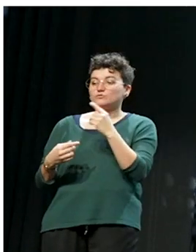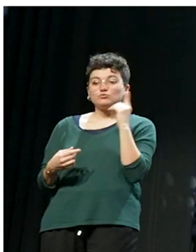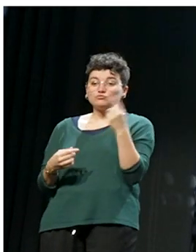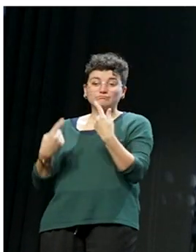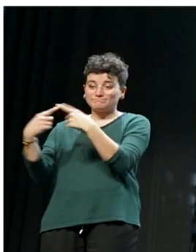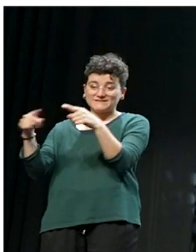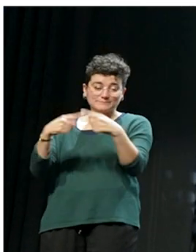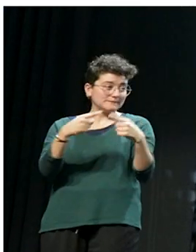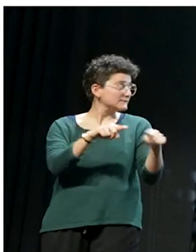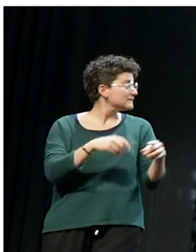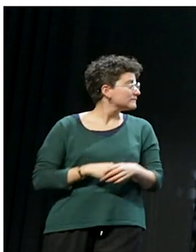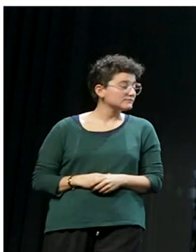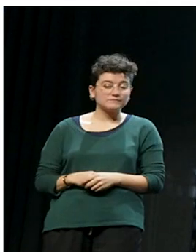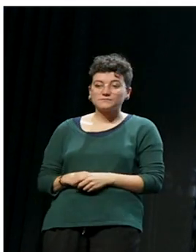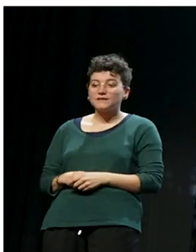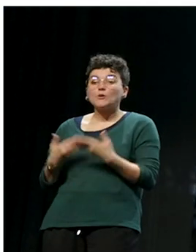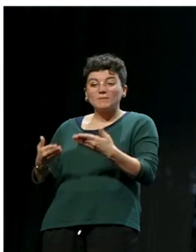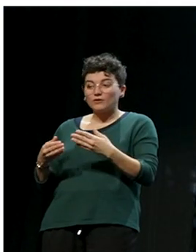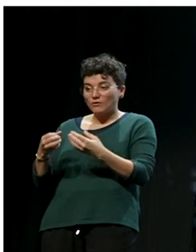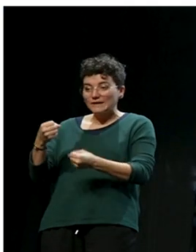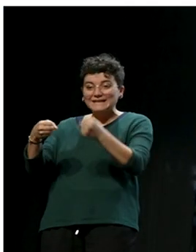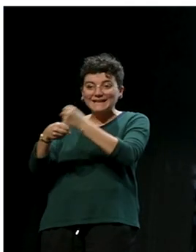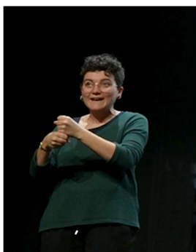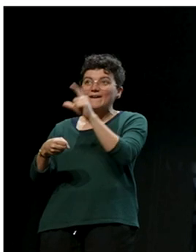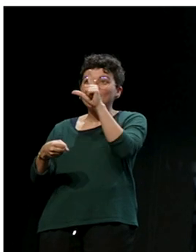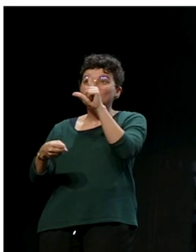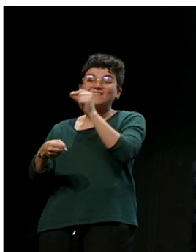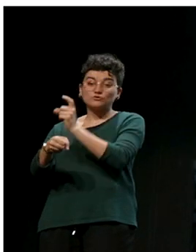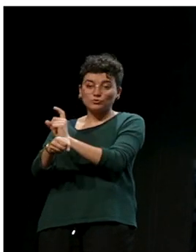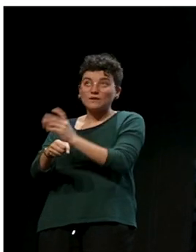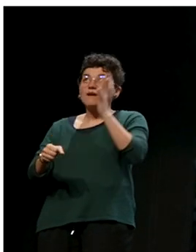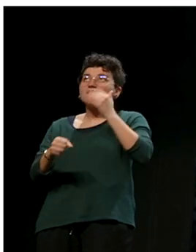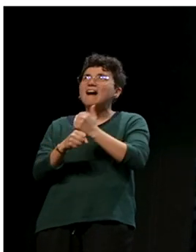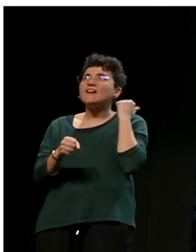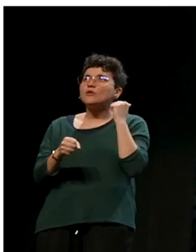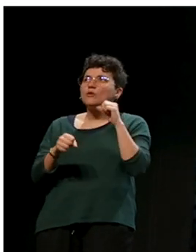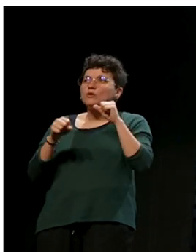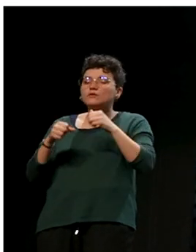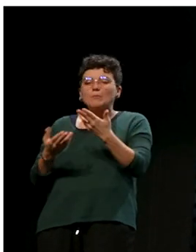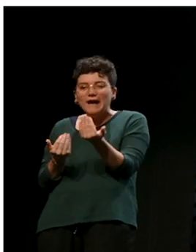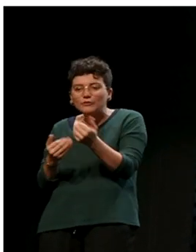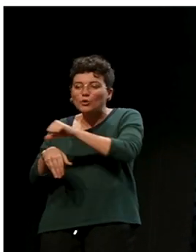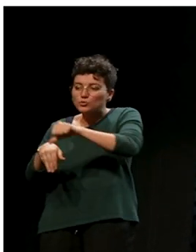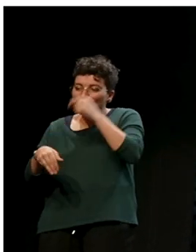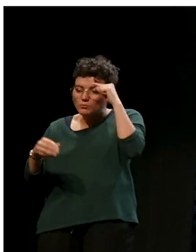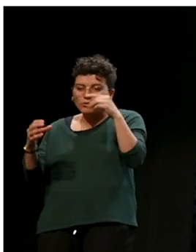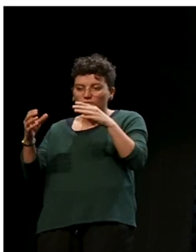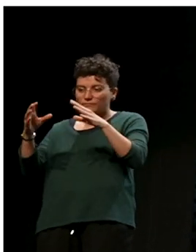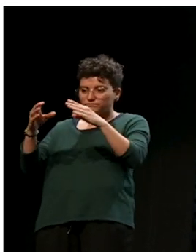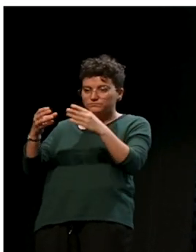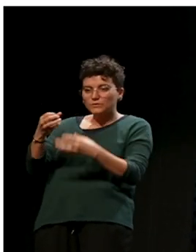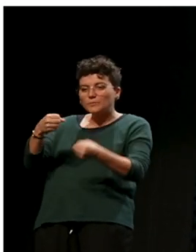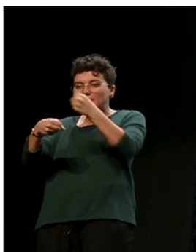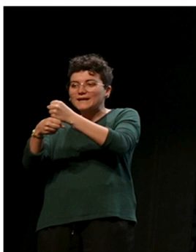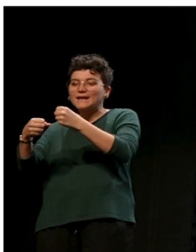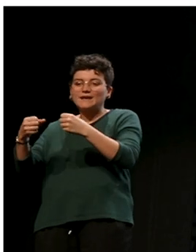alors, c'est des images qui sont faites en 20 secondes actuellement. Voilà. Il y a un an, c'était une heure. Voilà. Maintenant, c'est 20 secondes, 16 secondes dans les derniers trucs. On